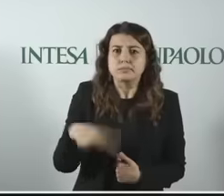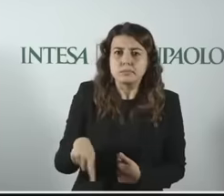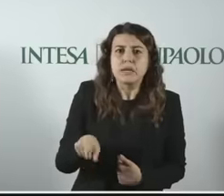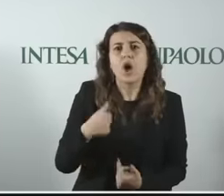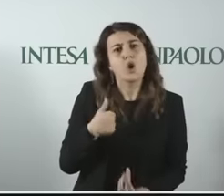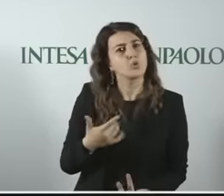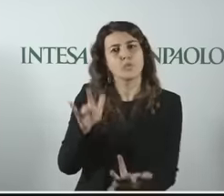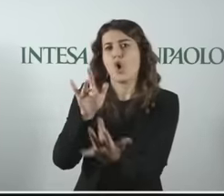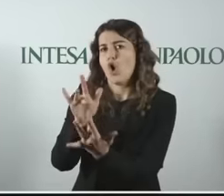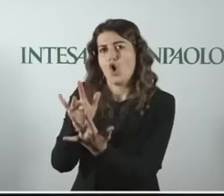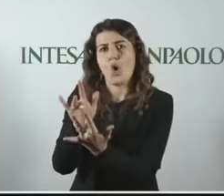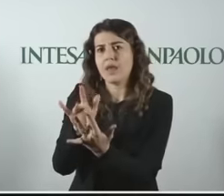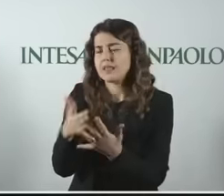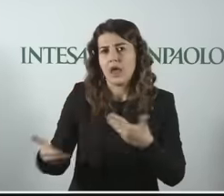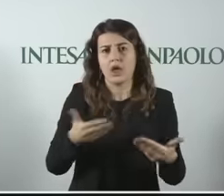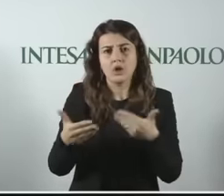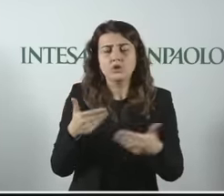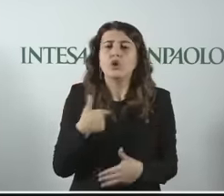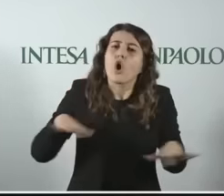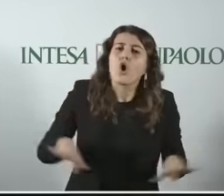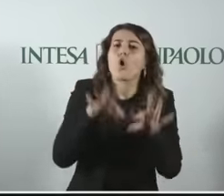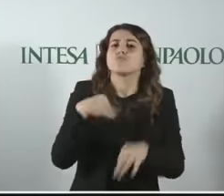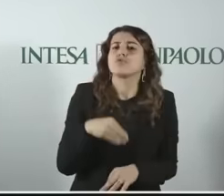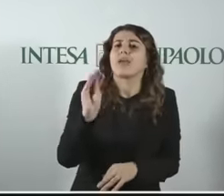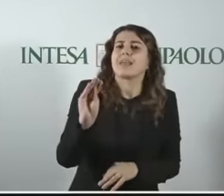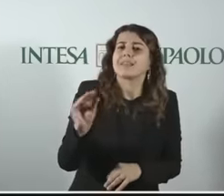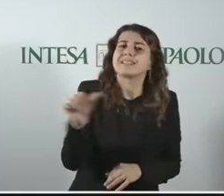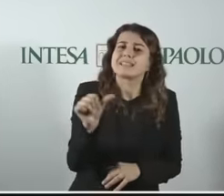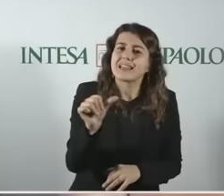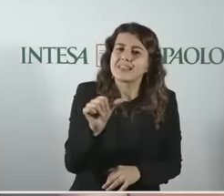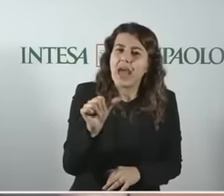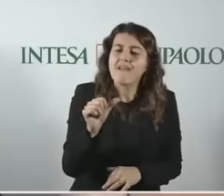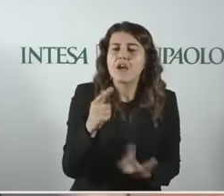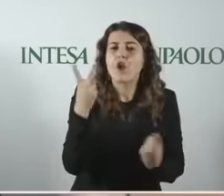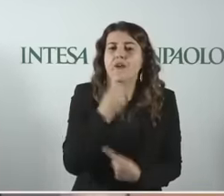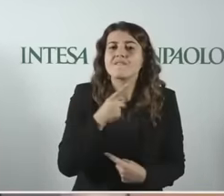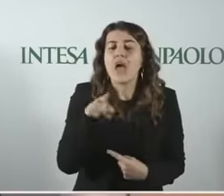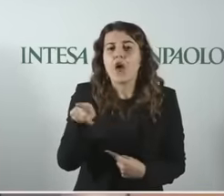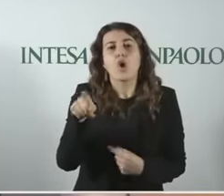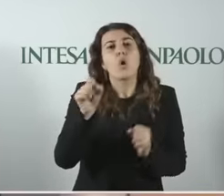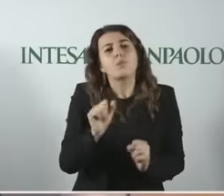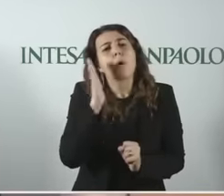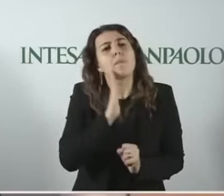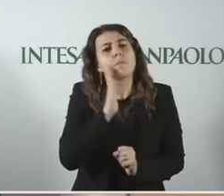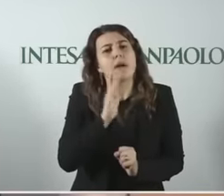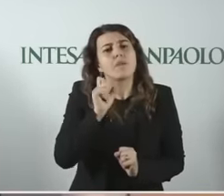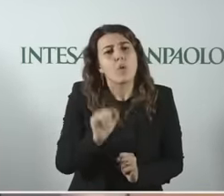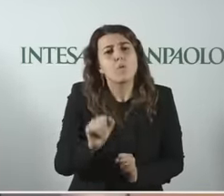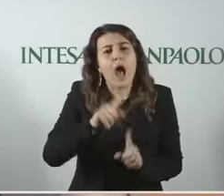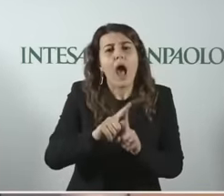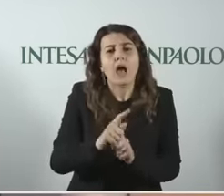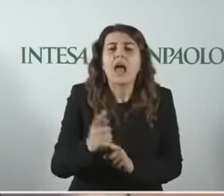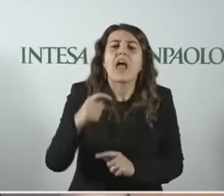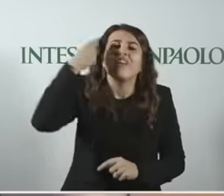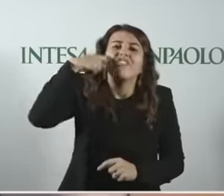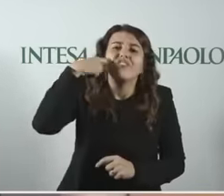redazione si è permessa di ricontattarlo e abbiamo chiesto se per una volta invece della sola domanda del messaggio vocale ci faceva Addirittura una specie di selfie